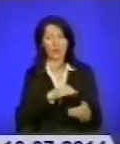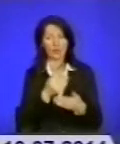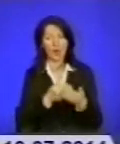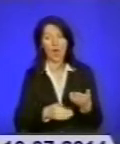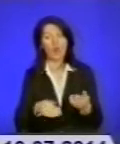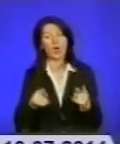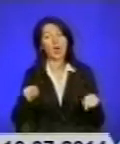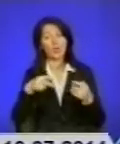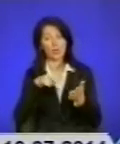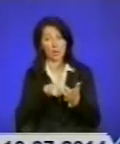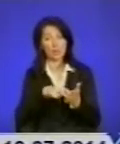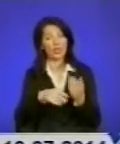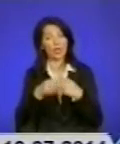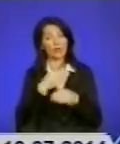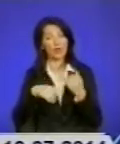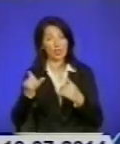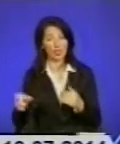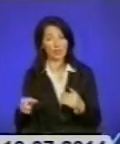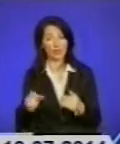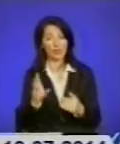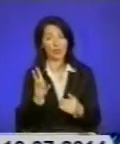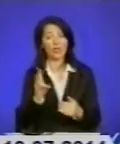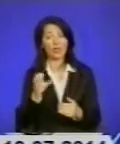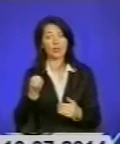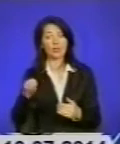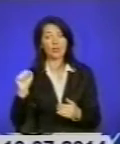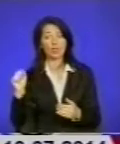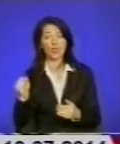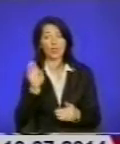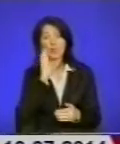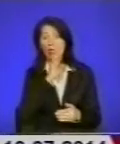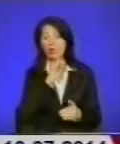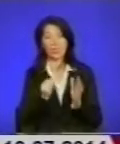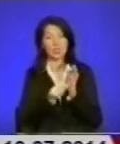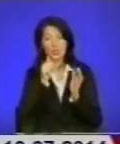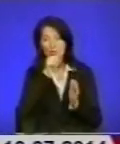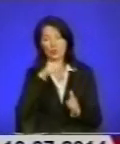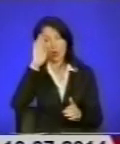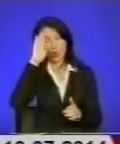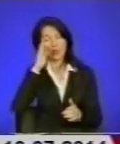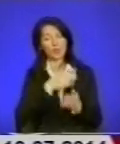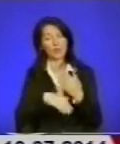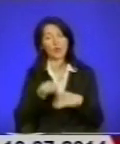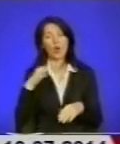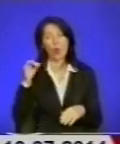у сюжеті. Надія Статкевич – мати 6-річного хлопчика-інваліда. У сина – рідкісна хвороба,